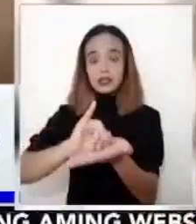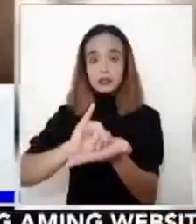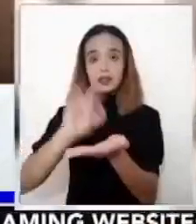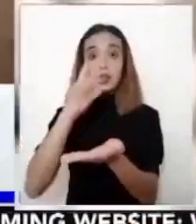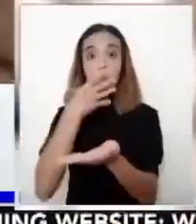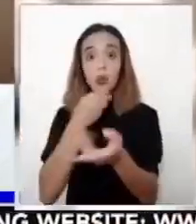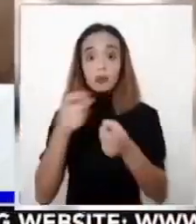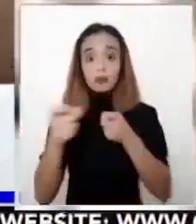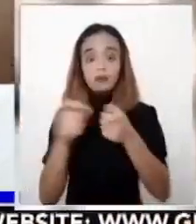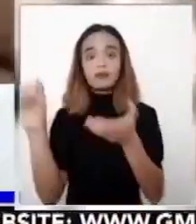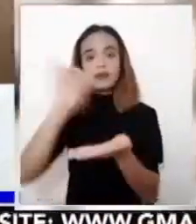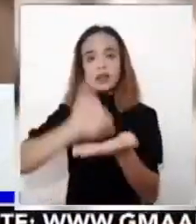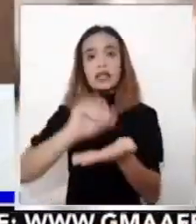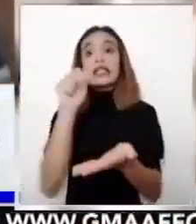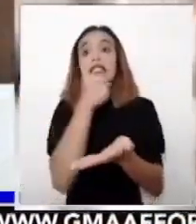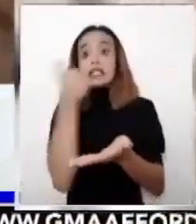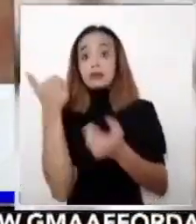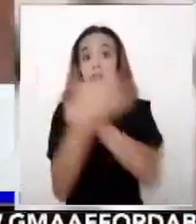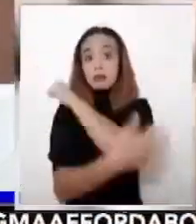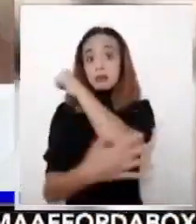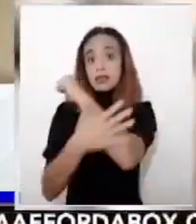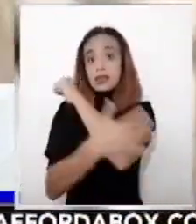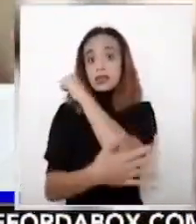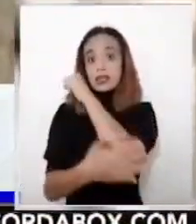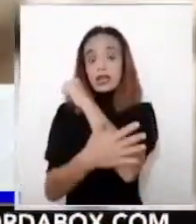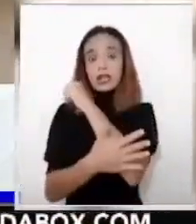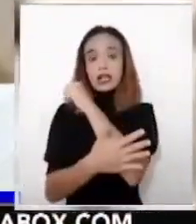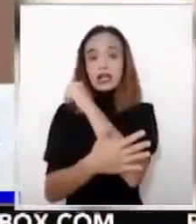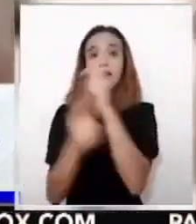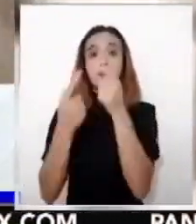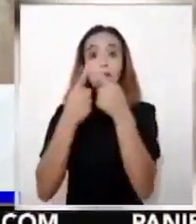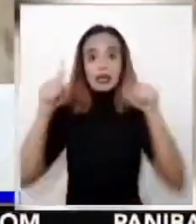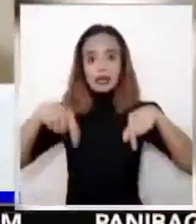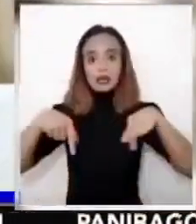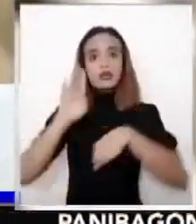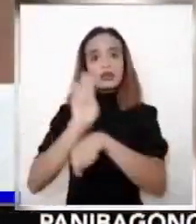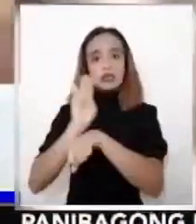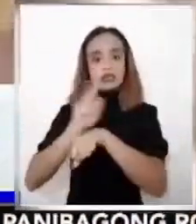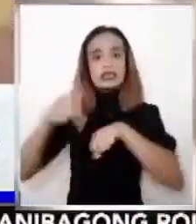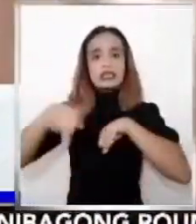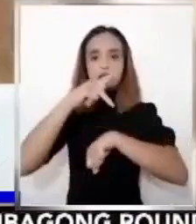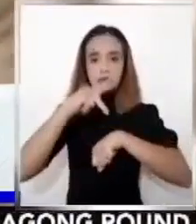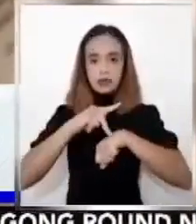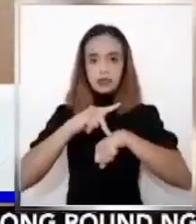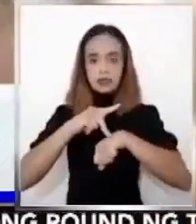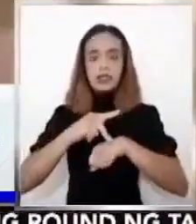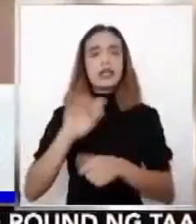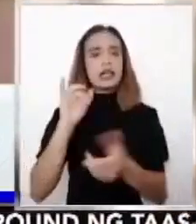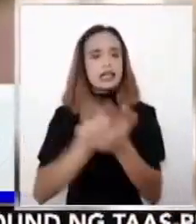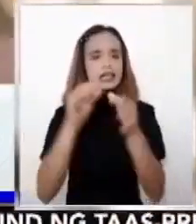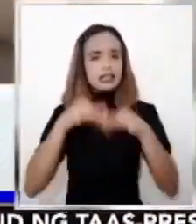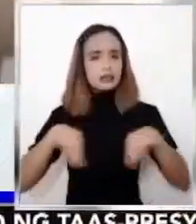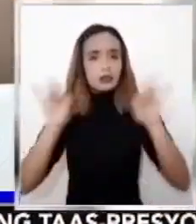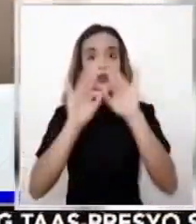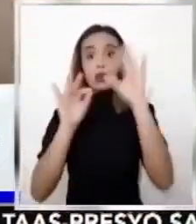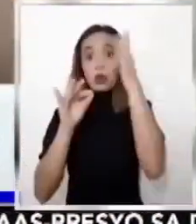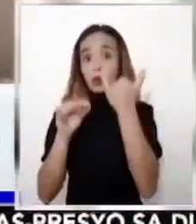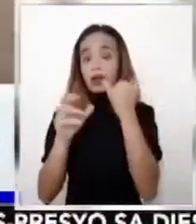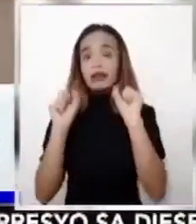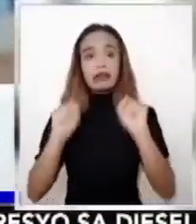ibang bansa sa isang negosyo rito po sa Pilipinas. Mahalaga ito dahil nakakapagpapasok ito ng pondo sa